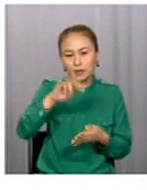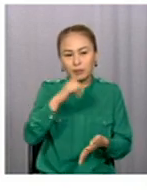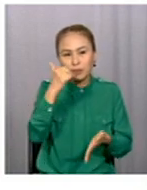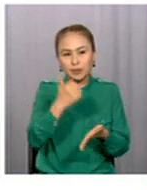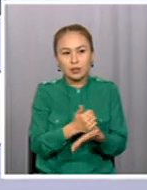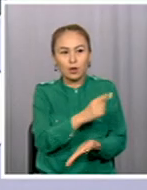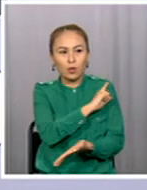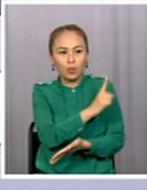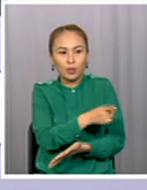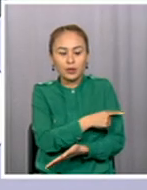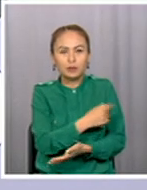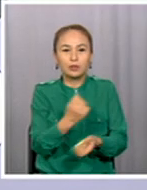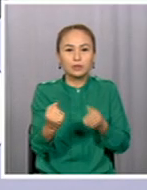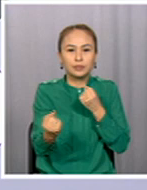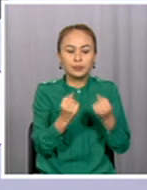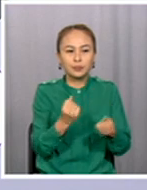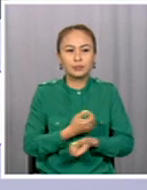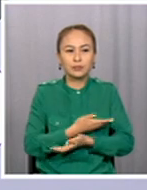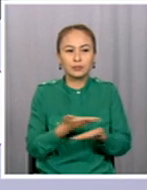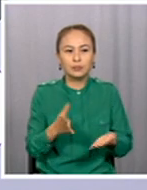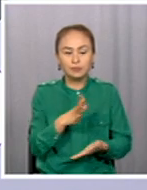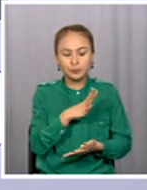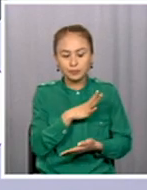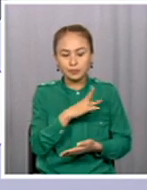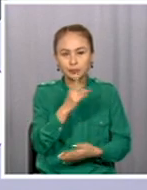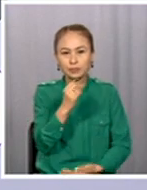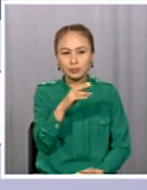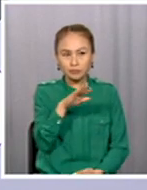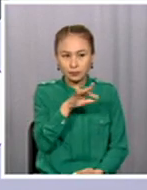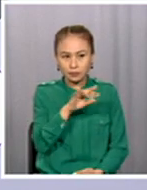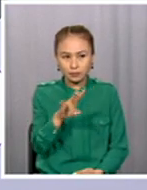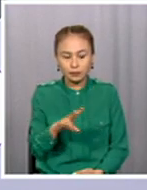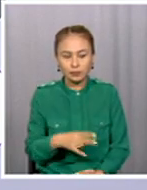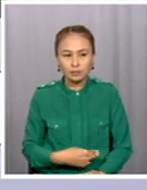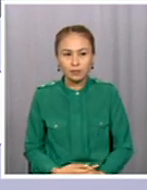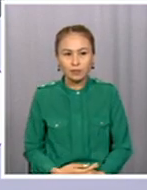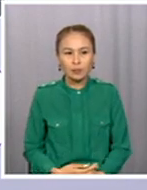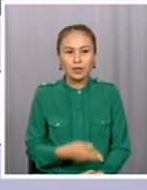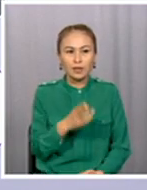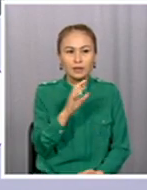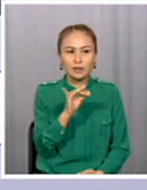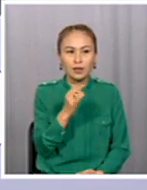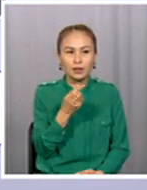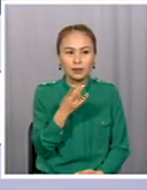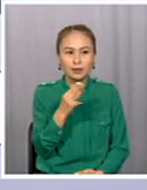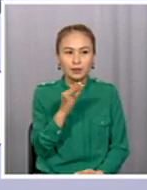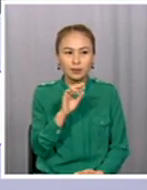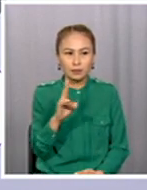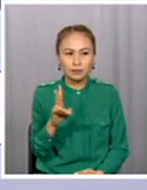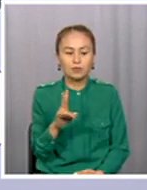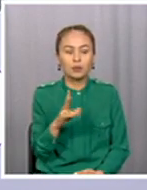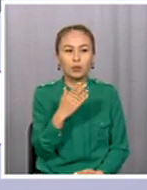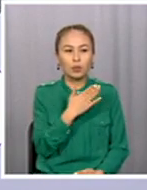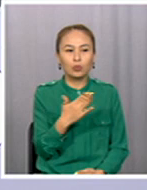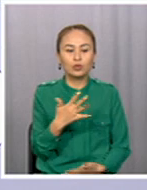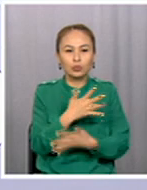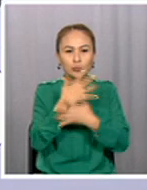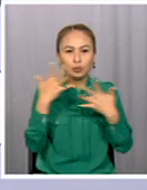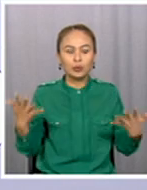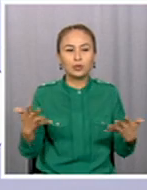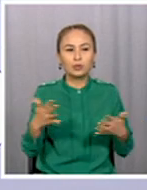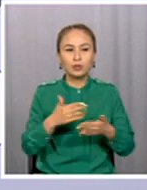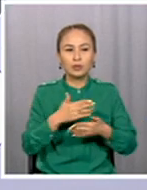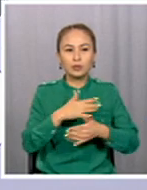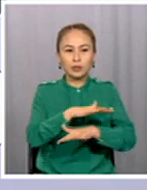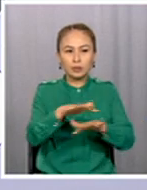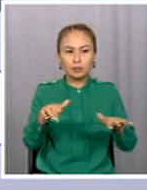қуатты әрі күшті император келді. Ол Диоклетиан. Диоклетиан билікке келе салысымен үлкен империяны басқаруды